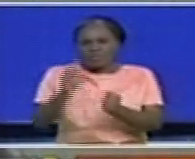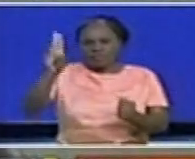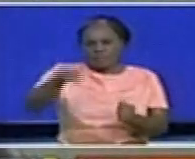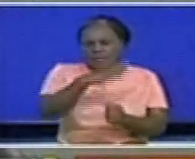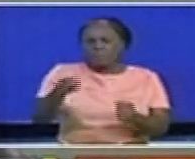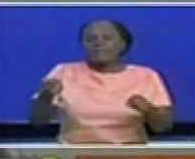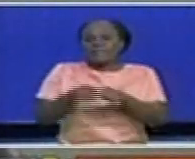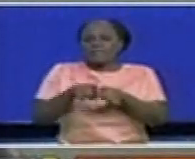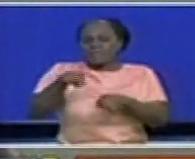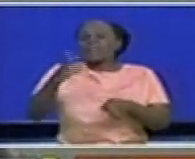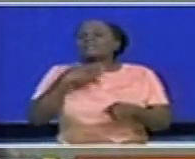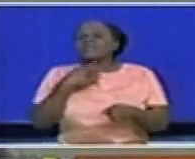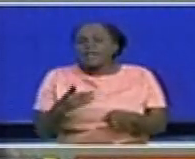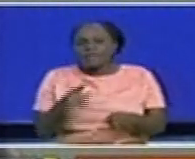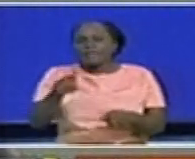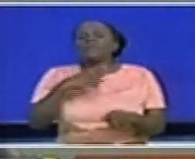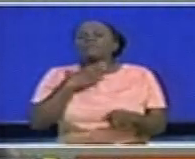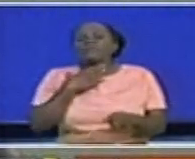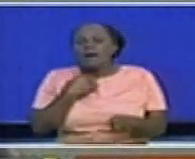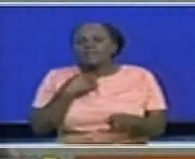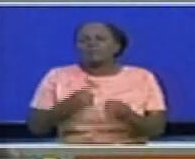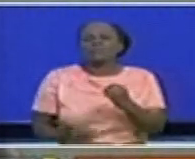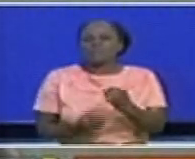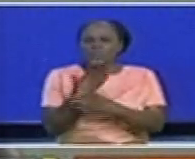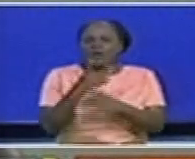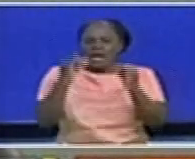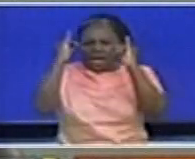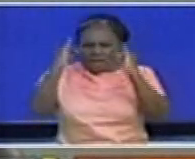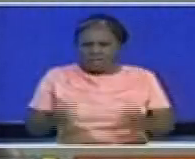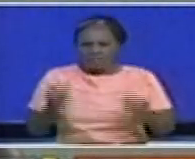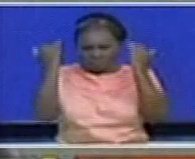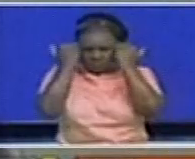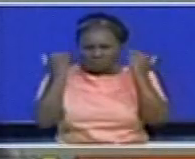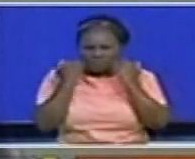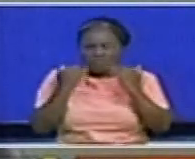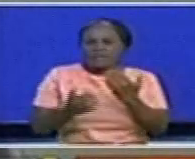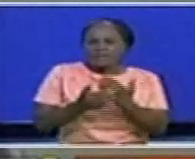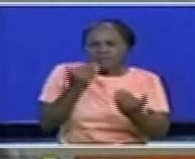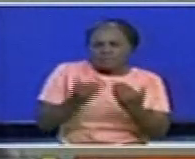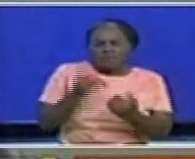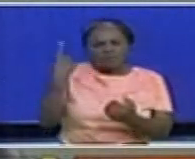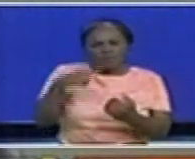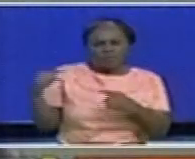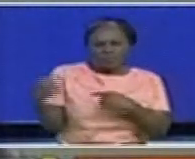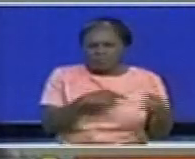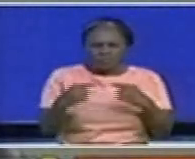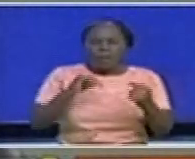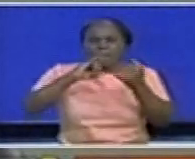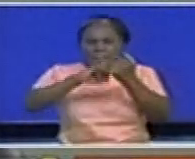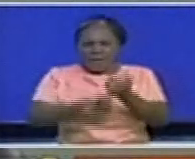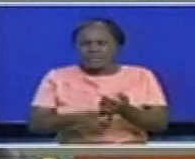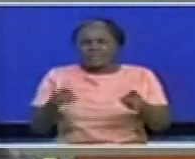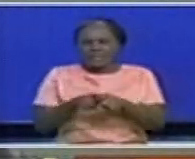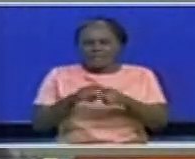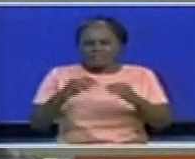Vile vile wanasheria hao wametaka kuundwa kwa mahakama maalum itakayoshughulikia kesi zinazohusu mizozano ya ndoa na ugavi wa